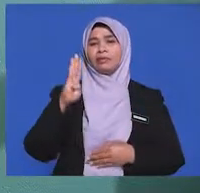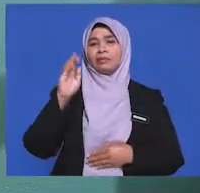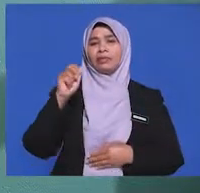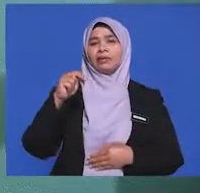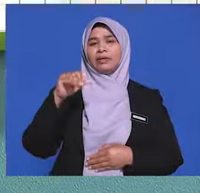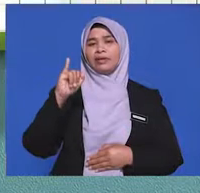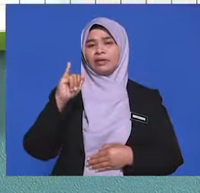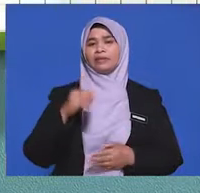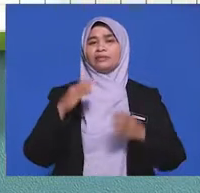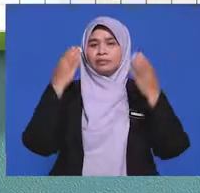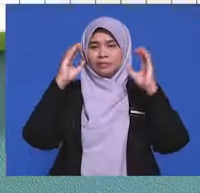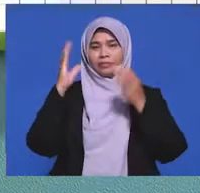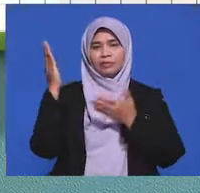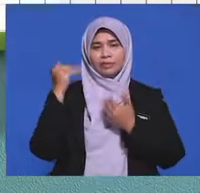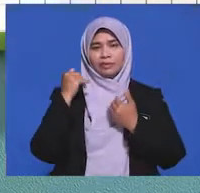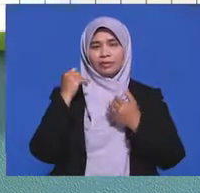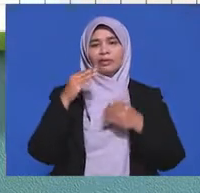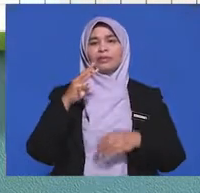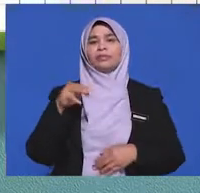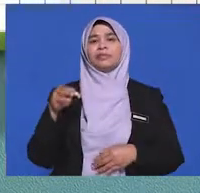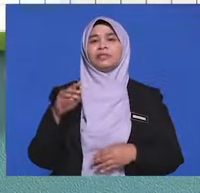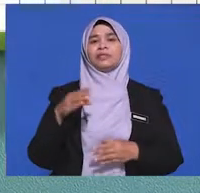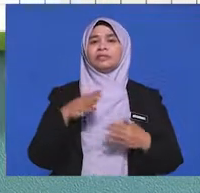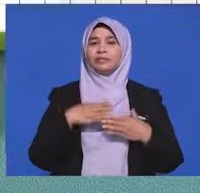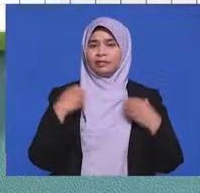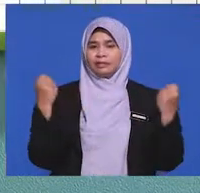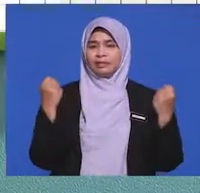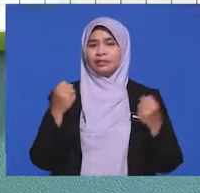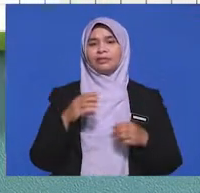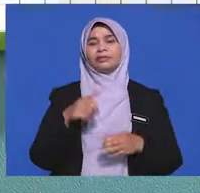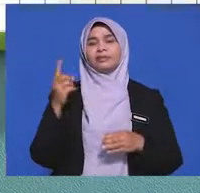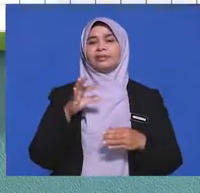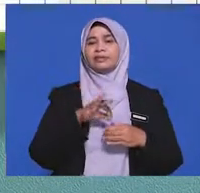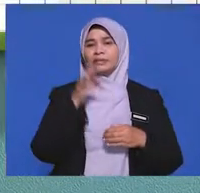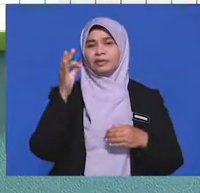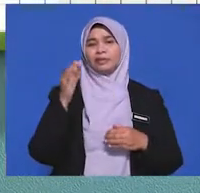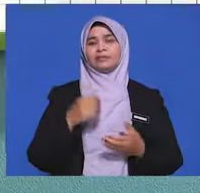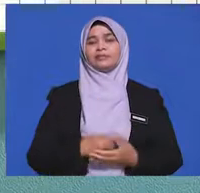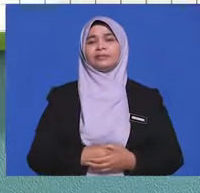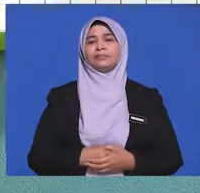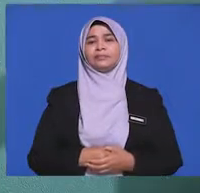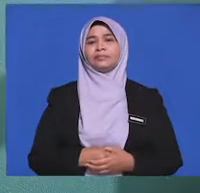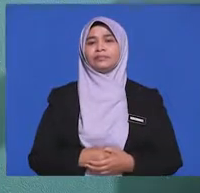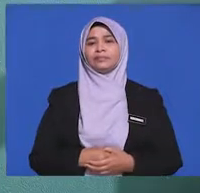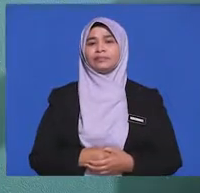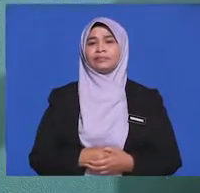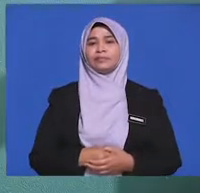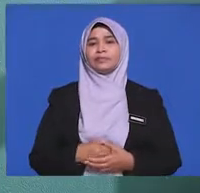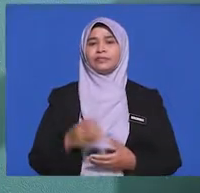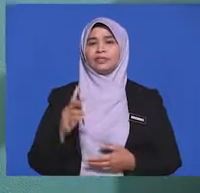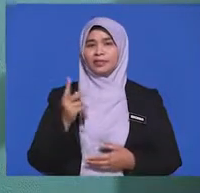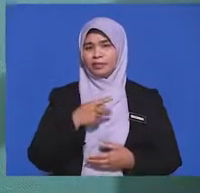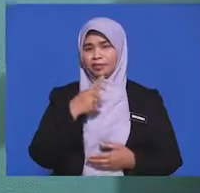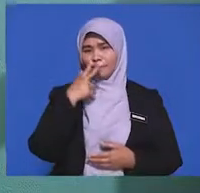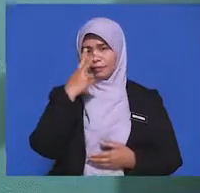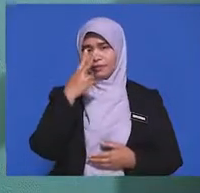khabar semua? Cikgu harap murid-murid sihat dan sentiasa bersemangat untuk menimba ilmu yang baharu. Mari kita